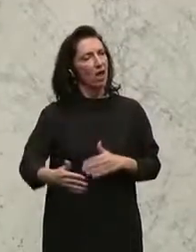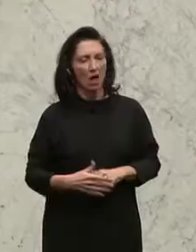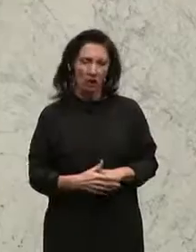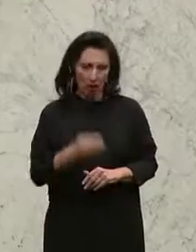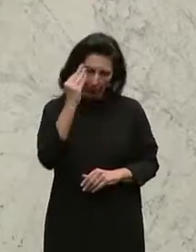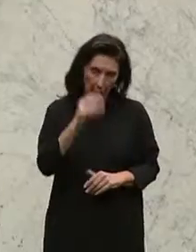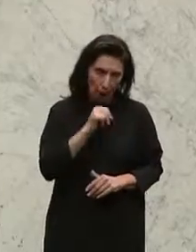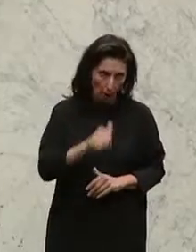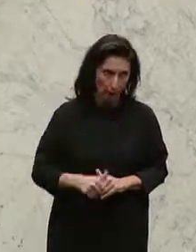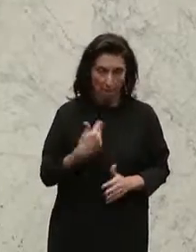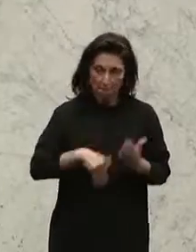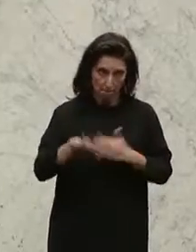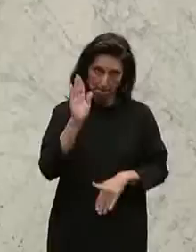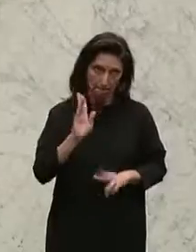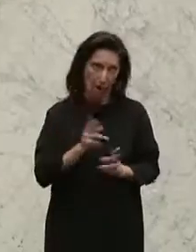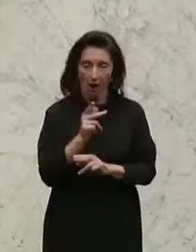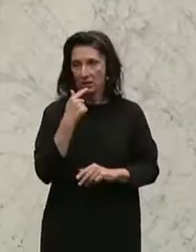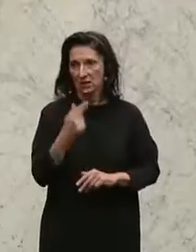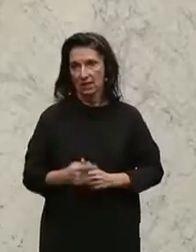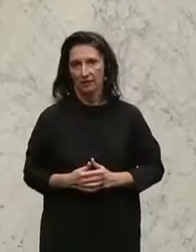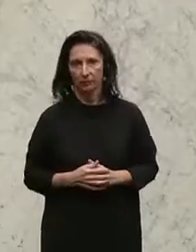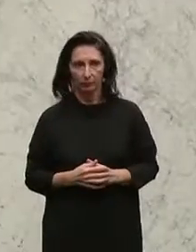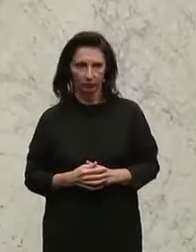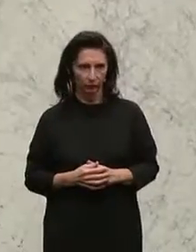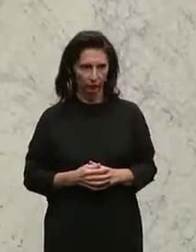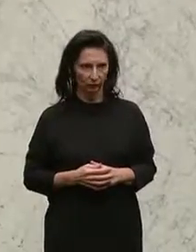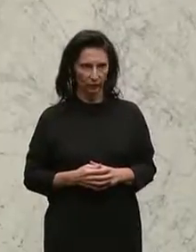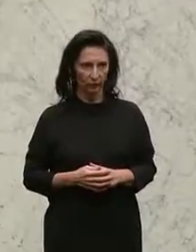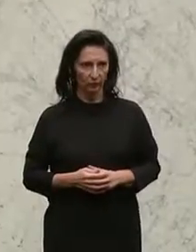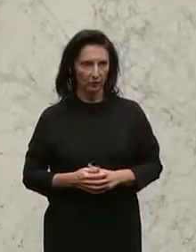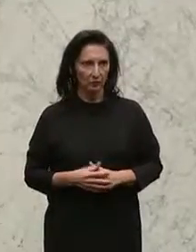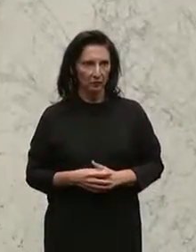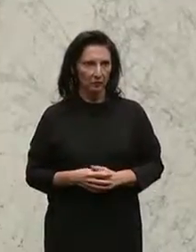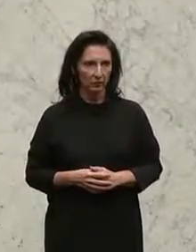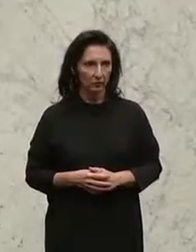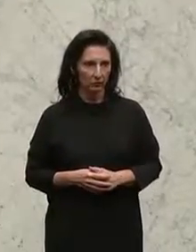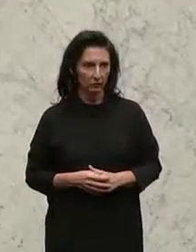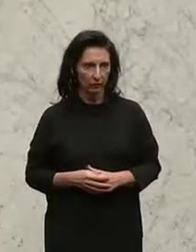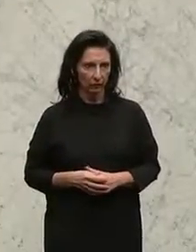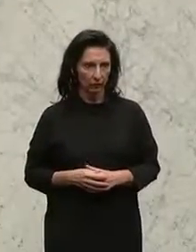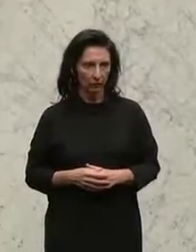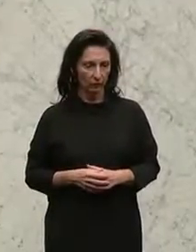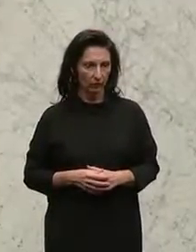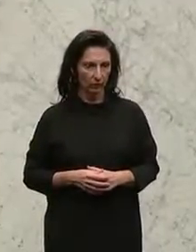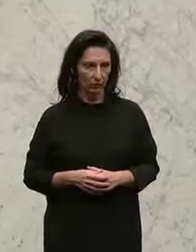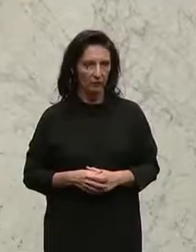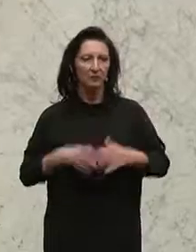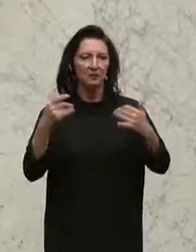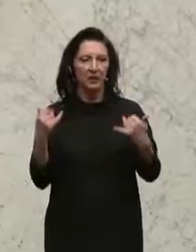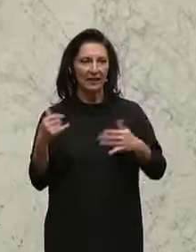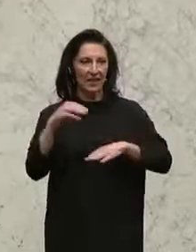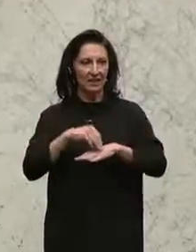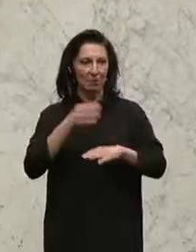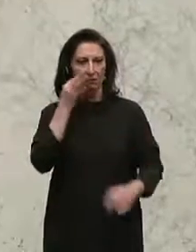Dank. Johannes Hübner, FPÖ-Sprecher für Außenpolitik und Europa, meint, der Entschließungsantrag sei gut, greife aber zu kurz.